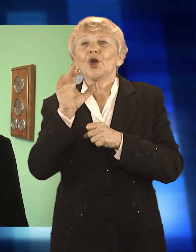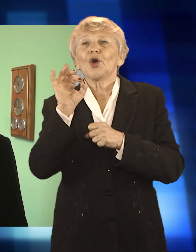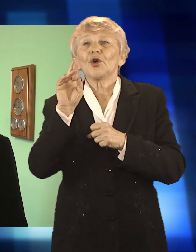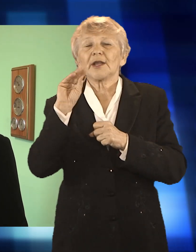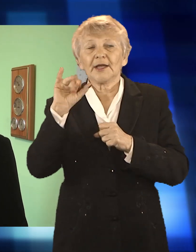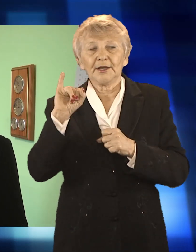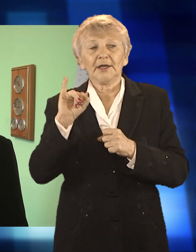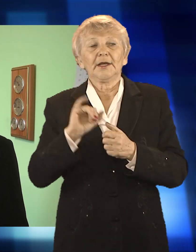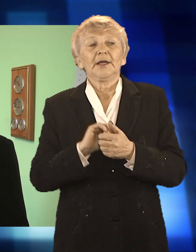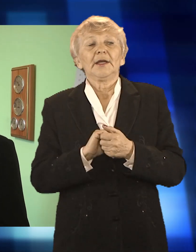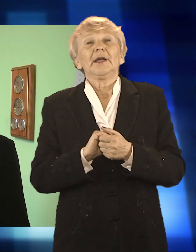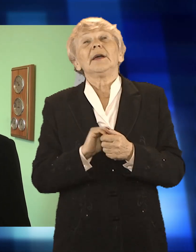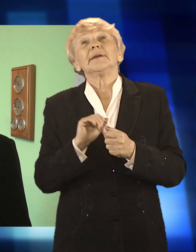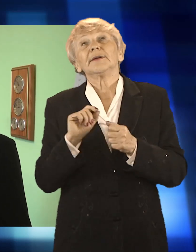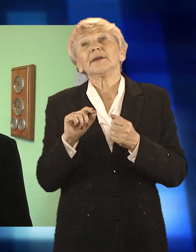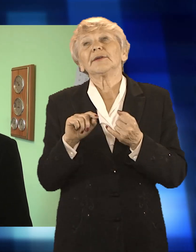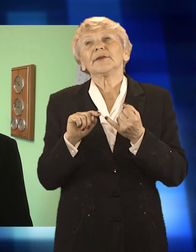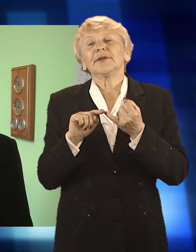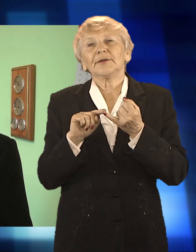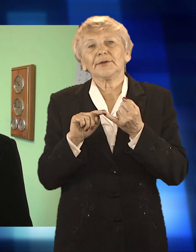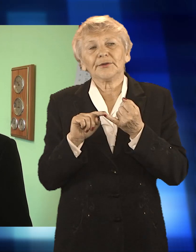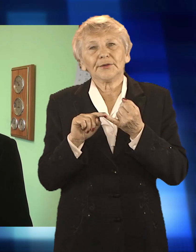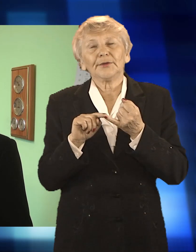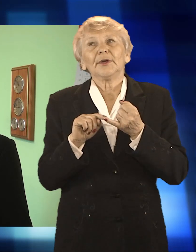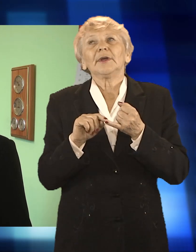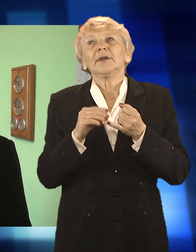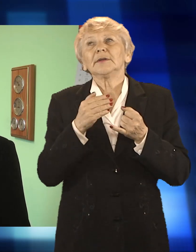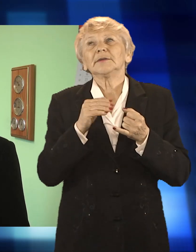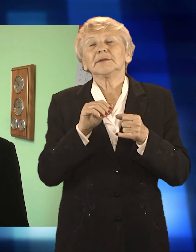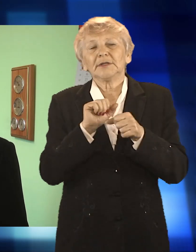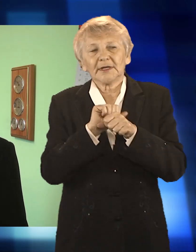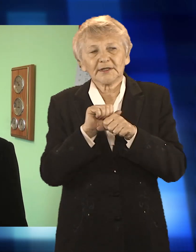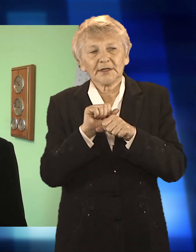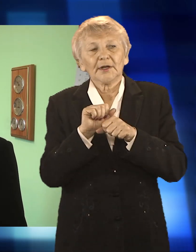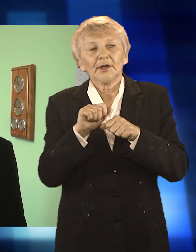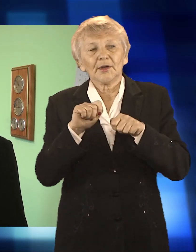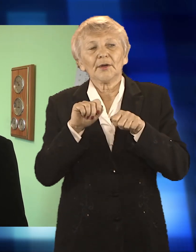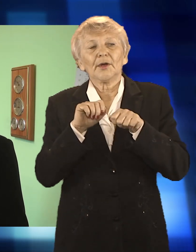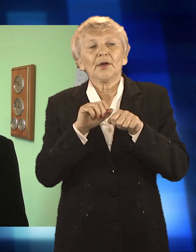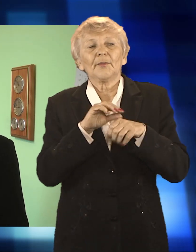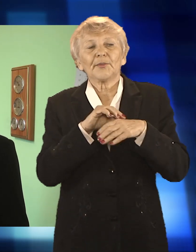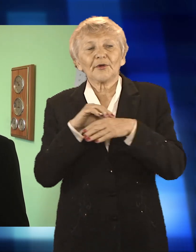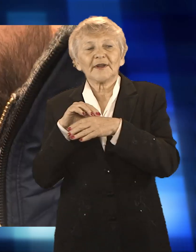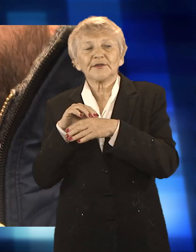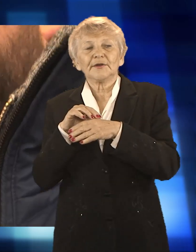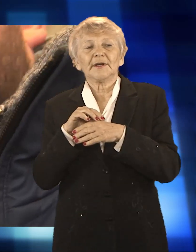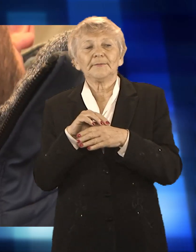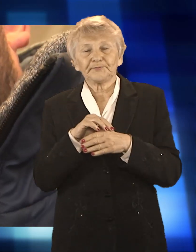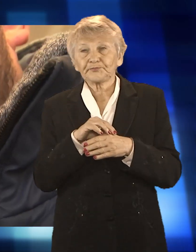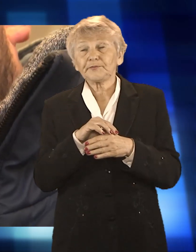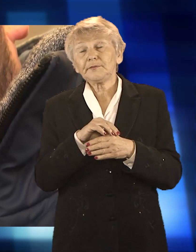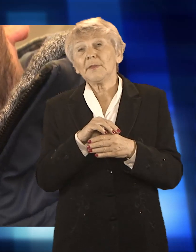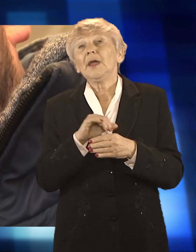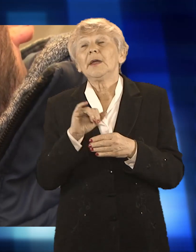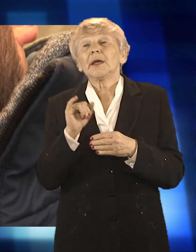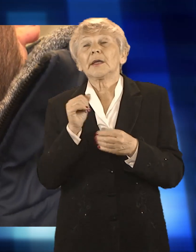ludzi systematycznie używa w podróżach, preparaty na bazie alkoholu, gdyż wirus reaguje na alkohol, jest wrażliwy. Co może wzbudzić